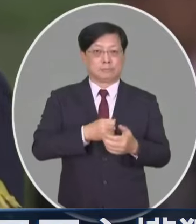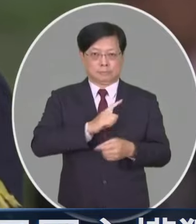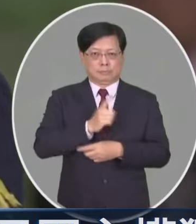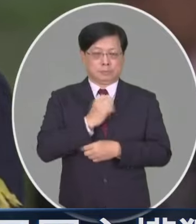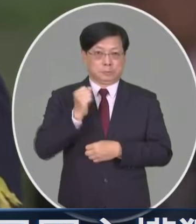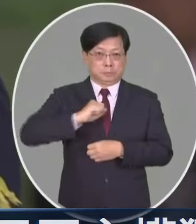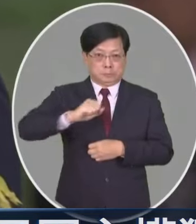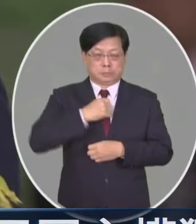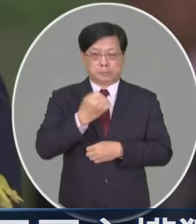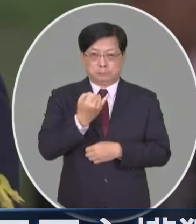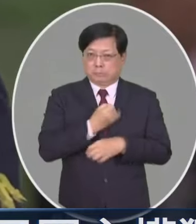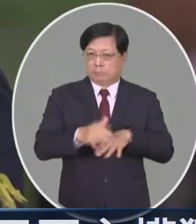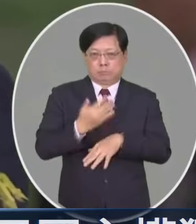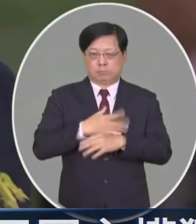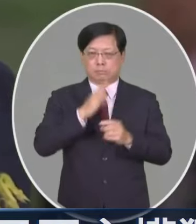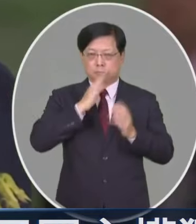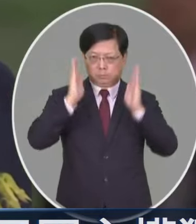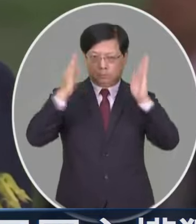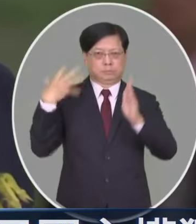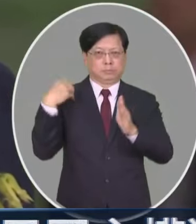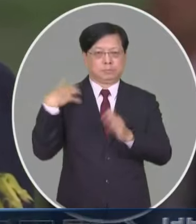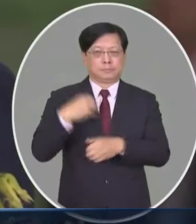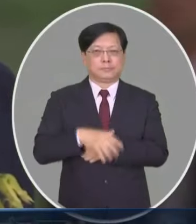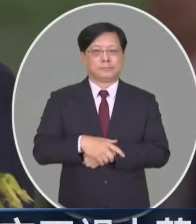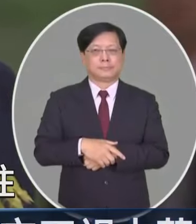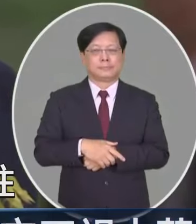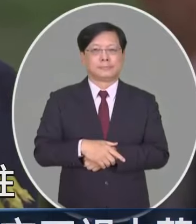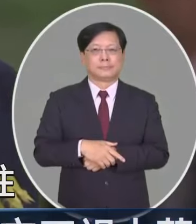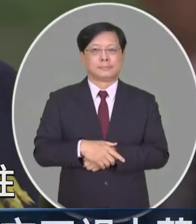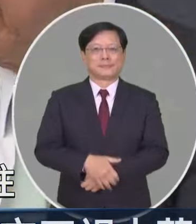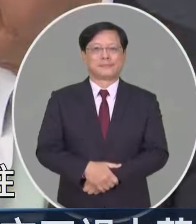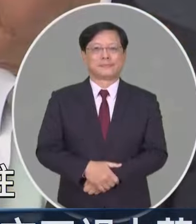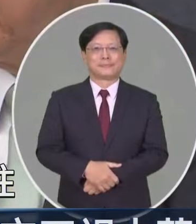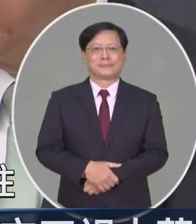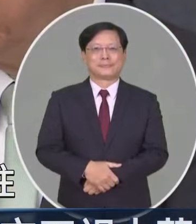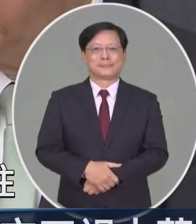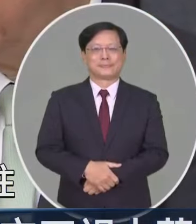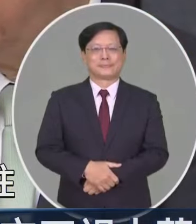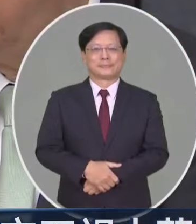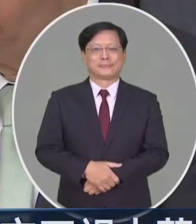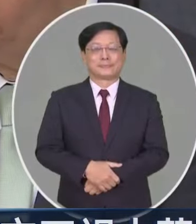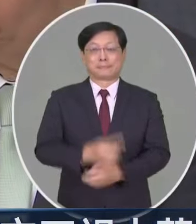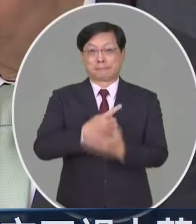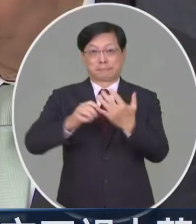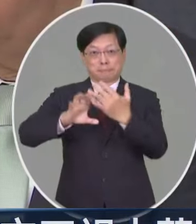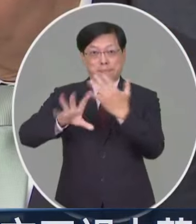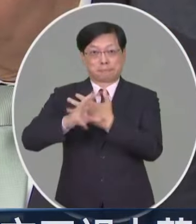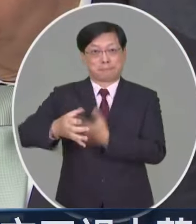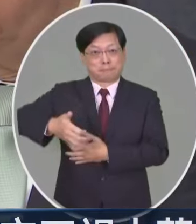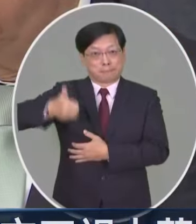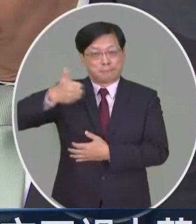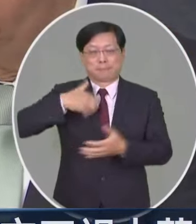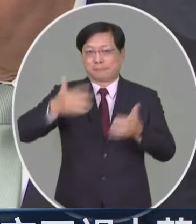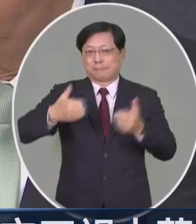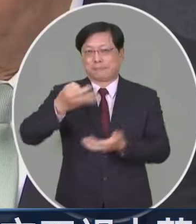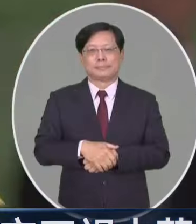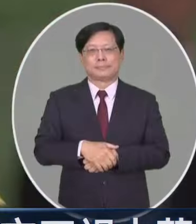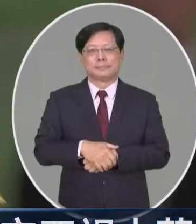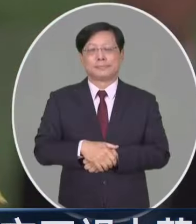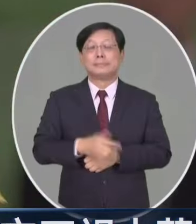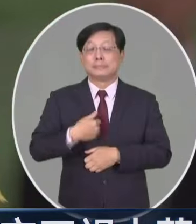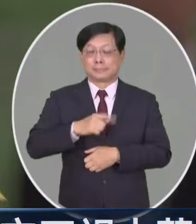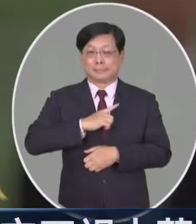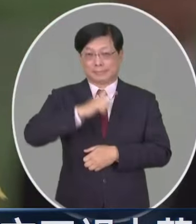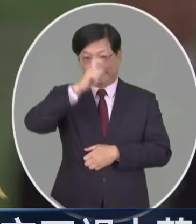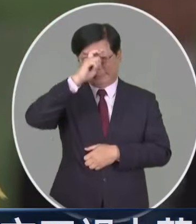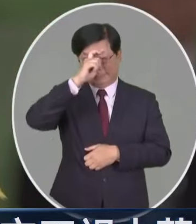亢，维持现状。 端出蔡英文的四个坚持，再谈自己的和平四大支柱，赖清德喊话北京直球对决。 我